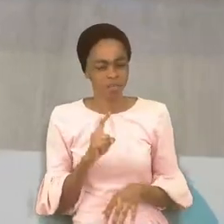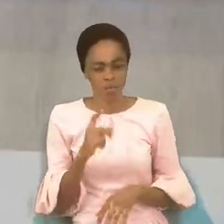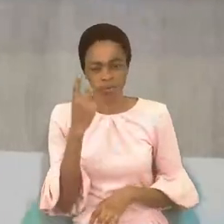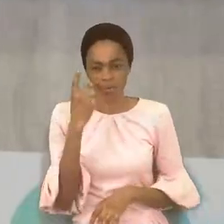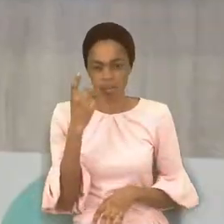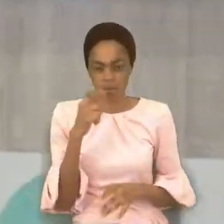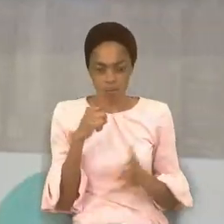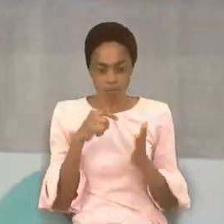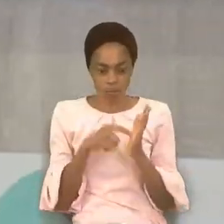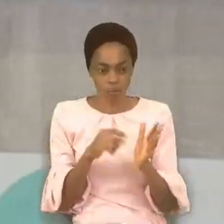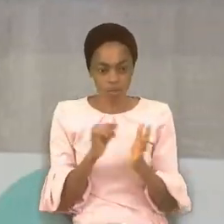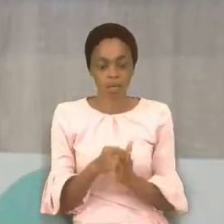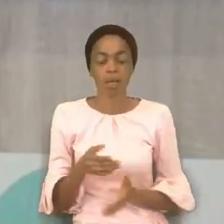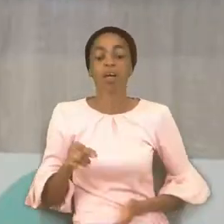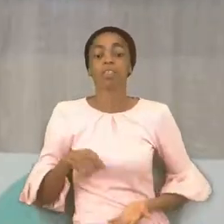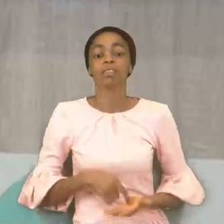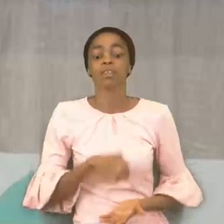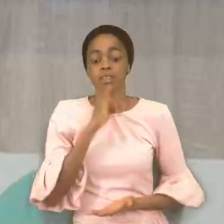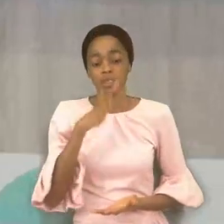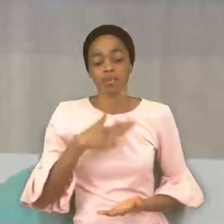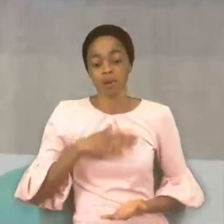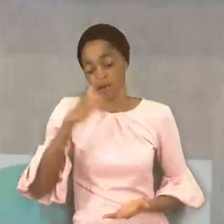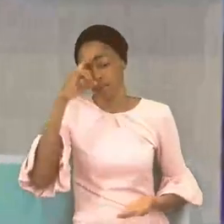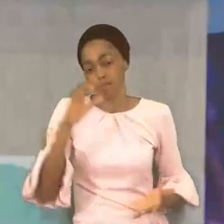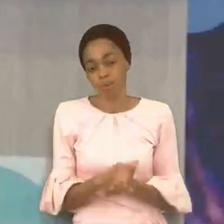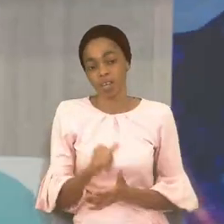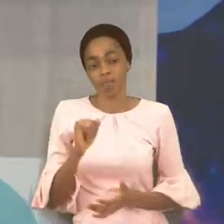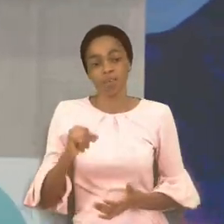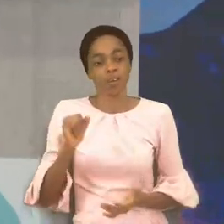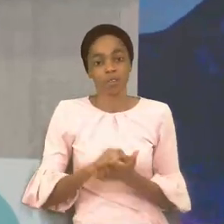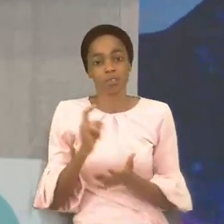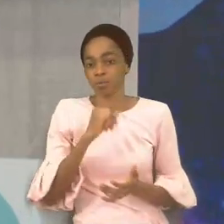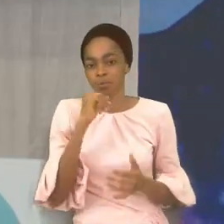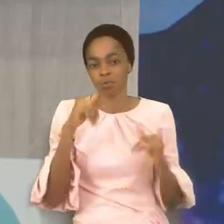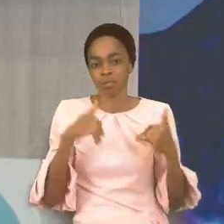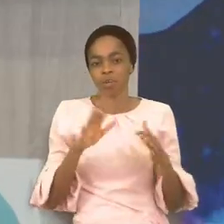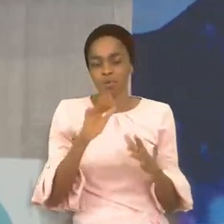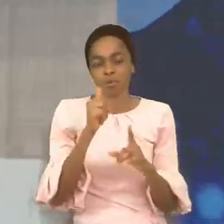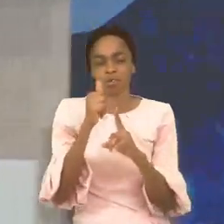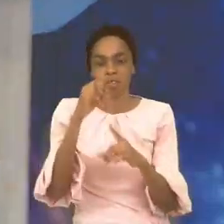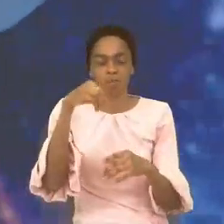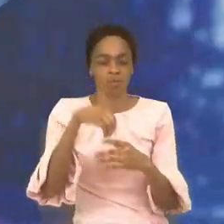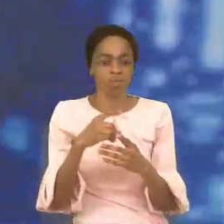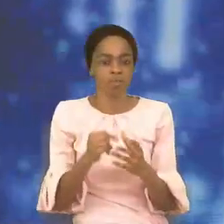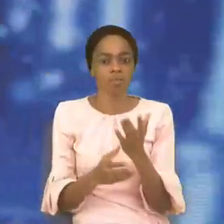tu montres que là-haut, voici là-haut tu tiens, tu ne vas pas te vendre entre leurs mains.